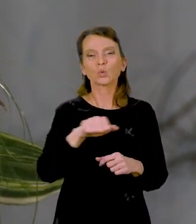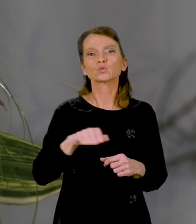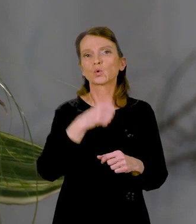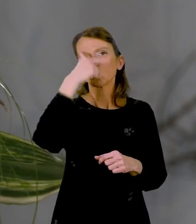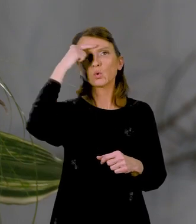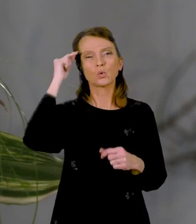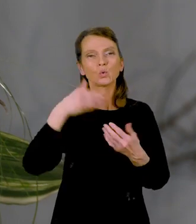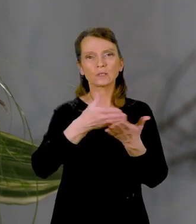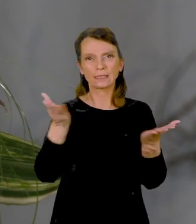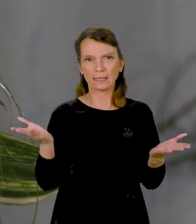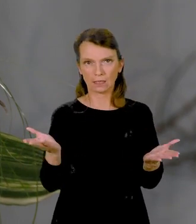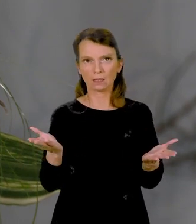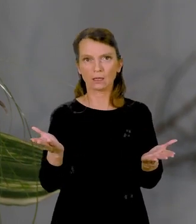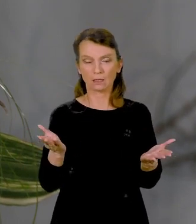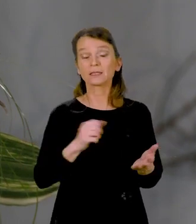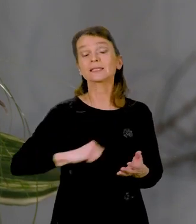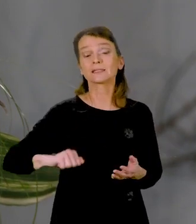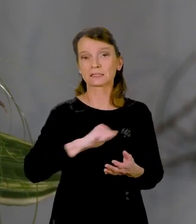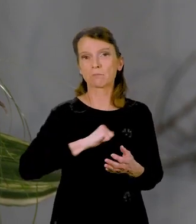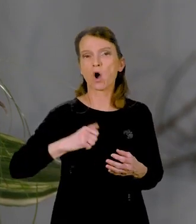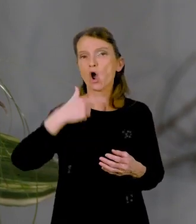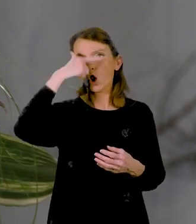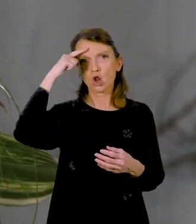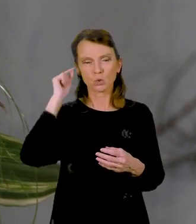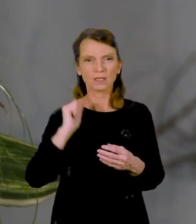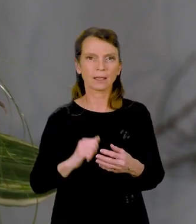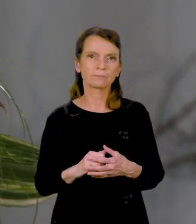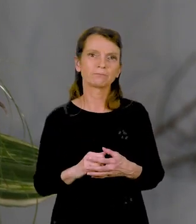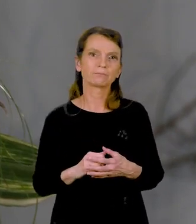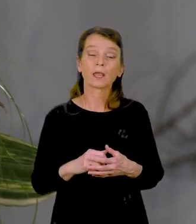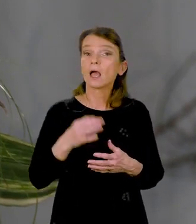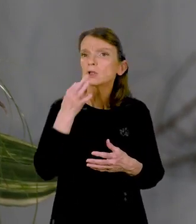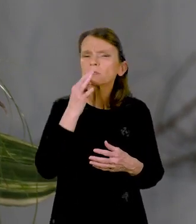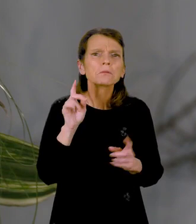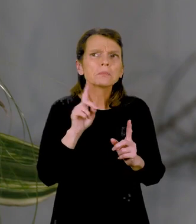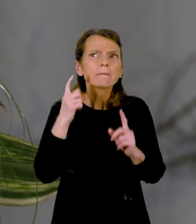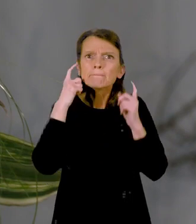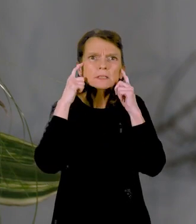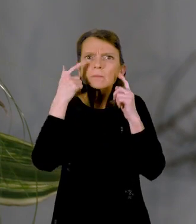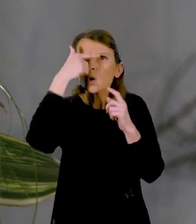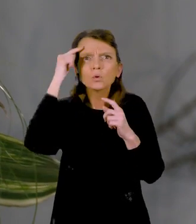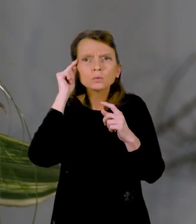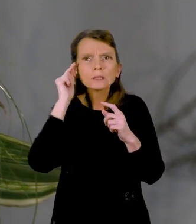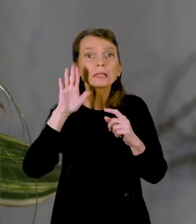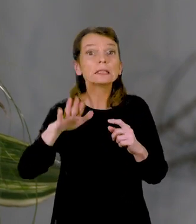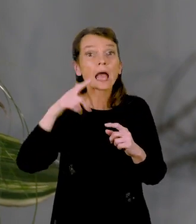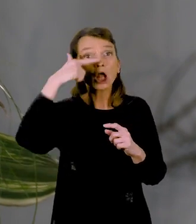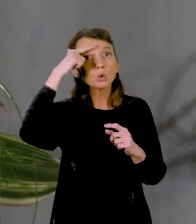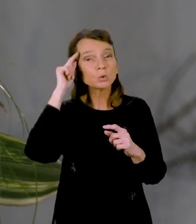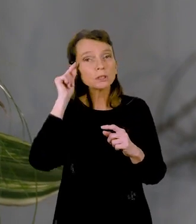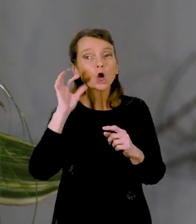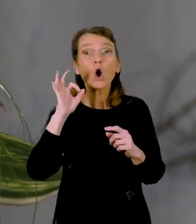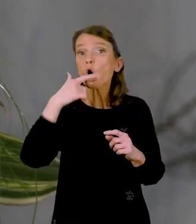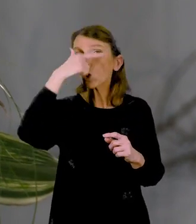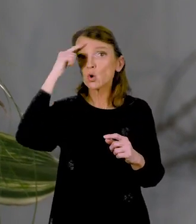Kočevska smo ljudje. Če sploh ne mislimo ljudi, na ljudi in o ljudeh,